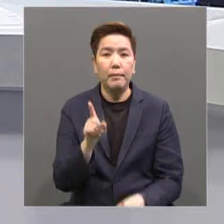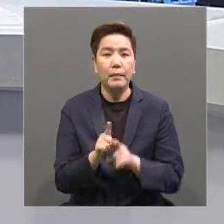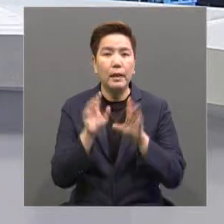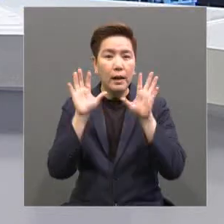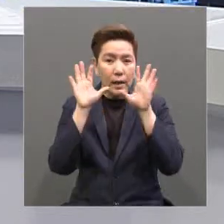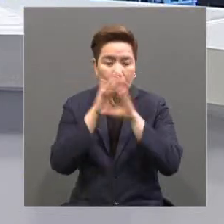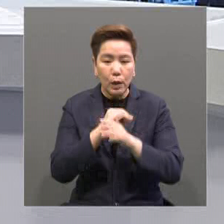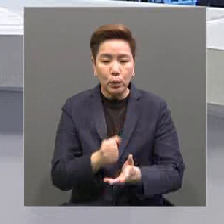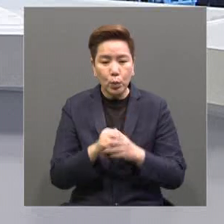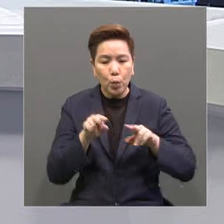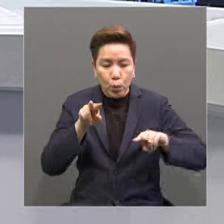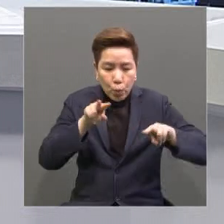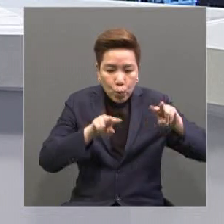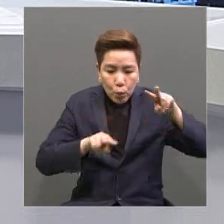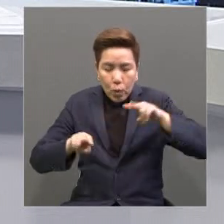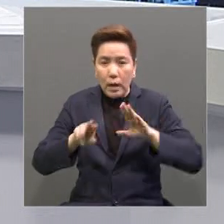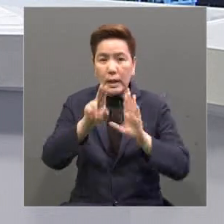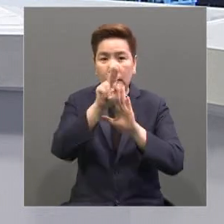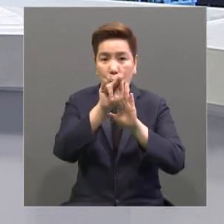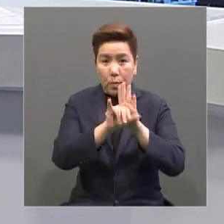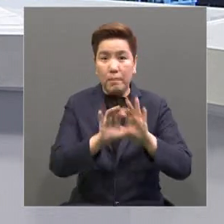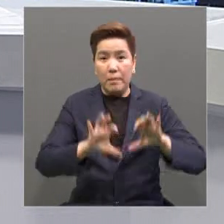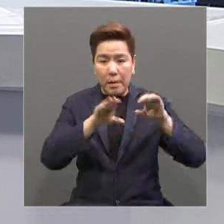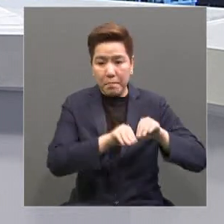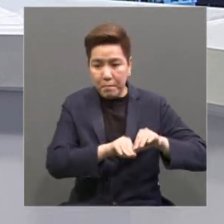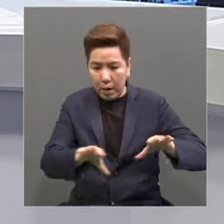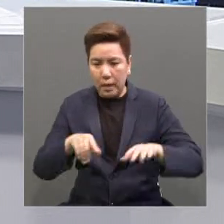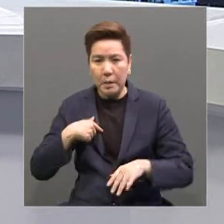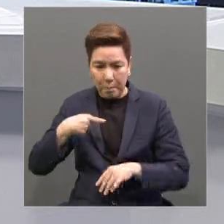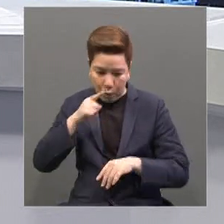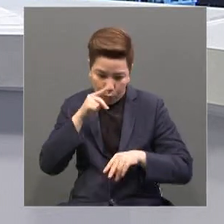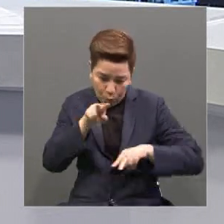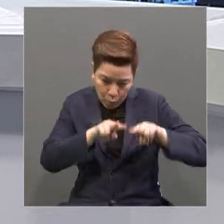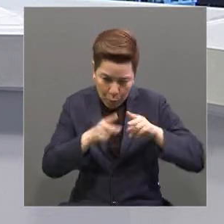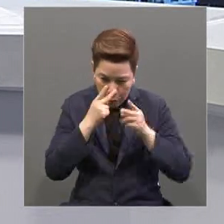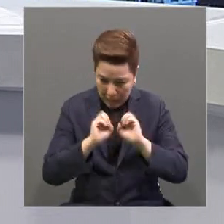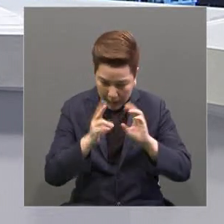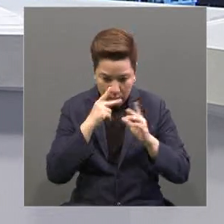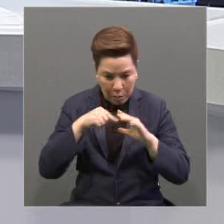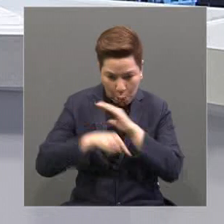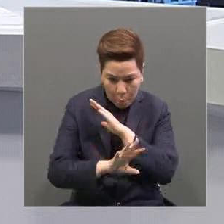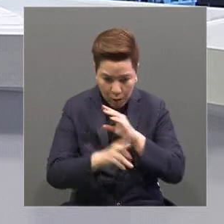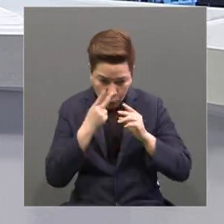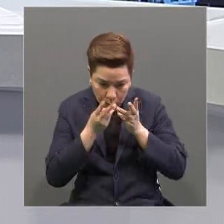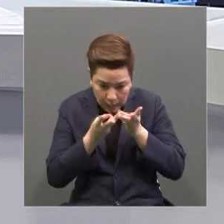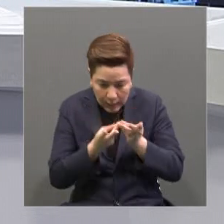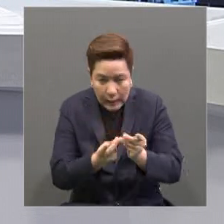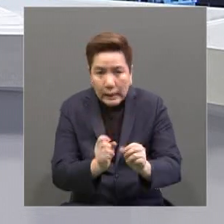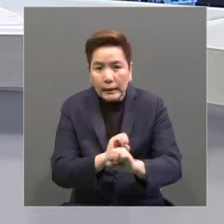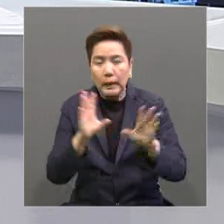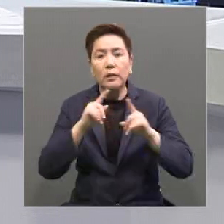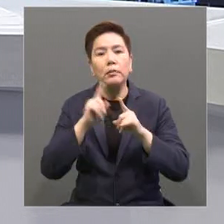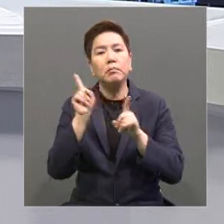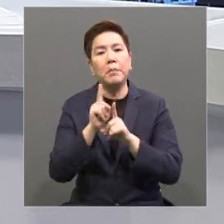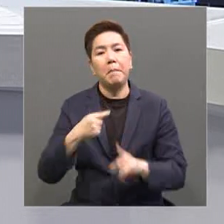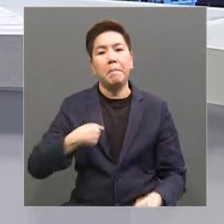กันอ่าเป็นหุมเป็นตานะฮสอดให้นโยบายที่ออกมาเนี่ยได้ประโยชน์สูงสุดกับประชาชนอย่างแท้จริงความโปร่งใสก็จะนำมาซึ่งความมั่นใจจากพี่น้อง